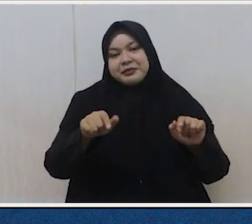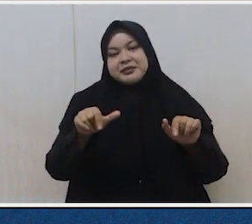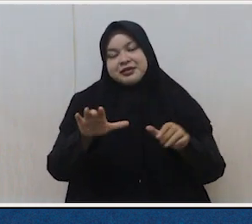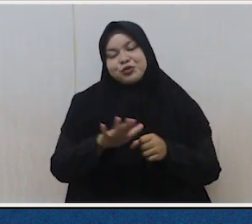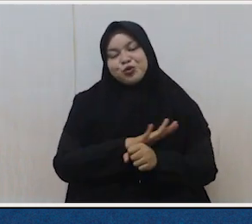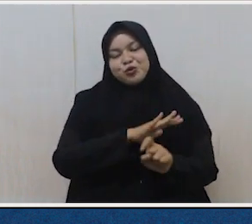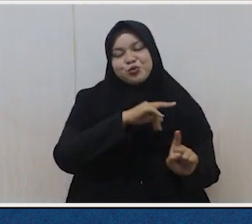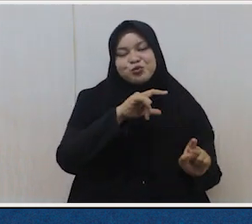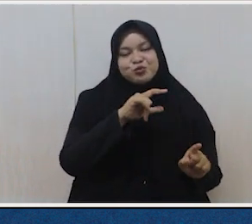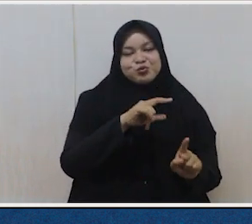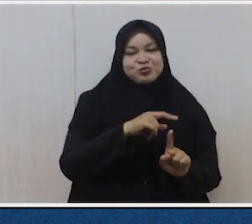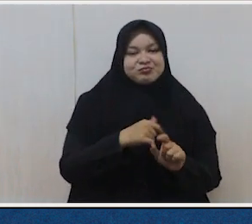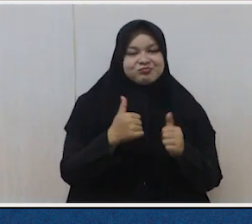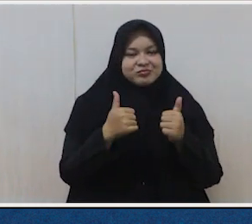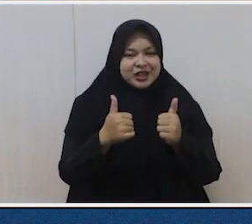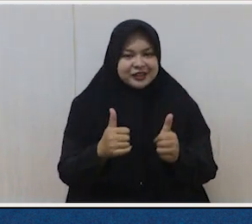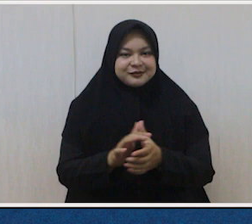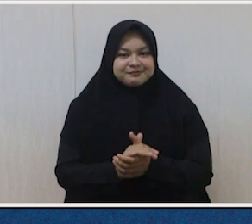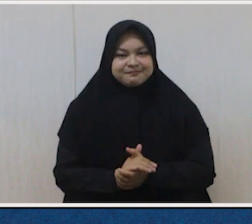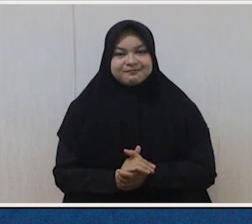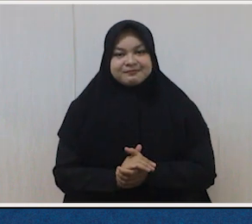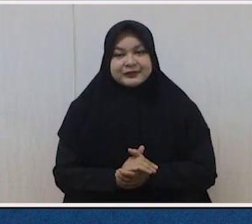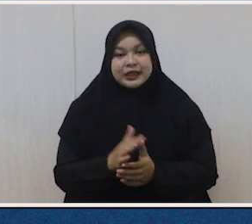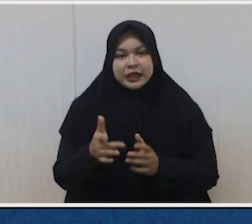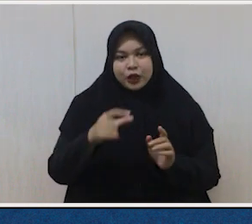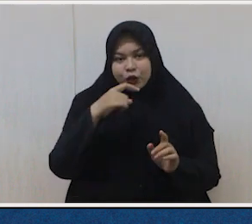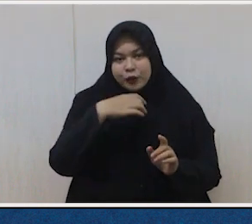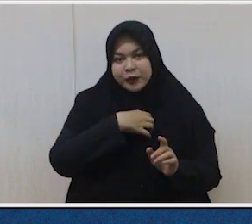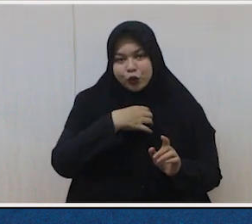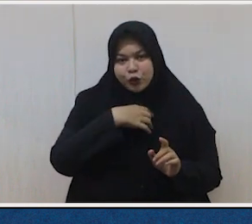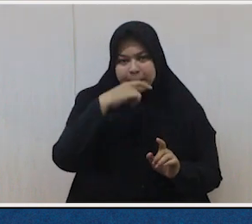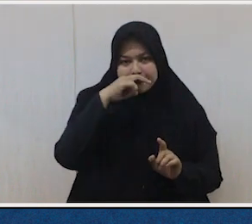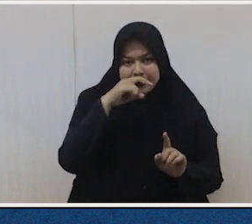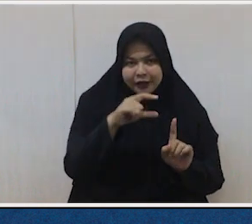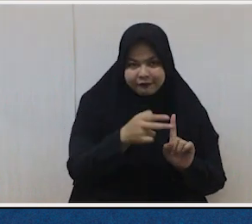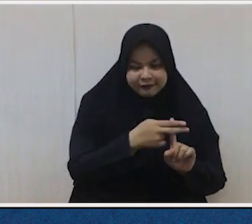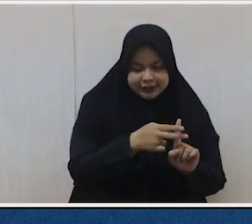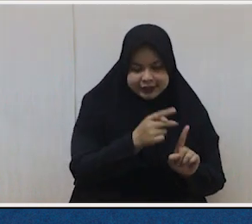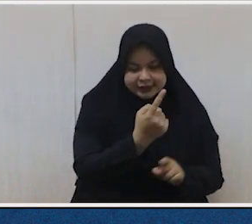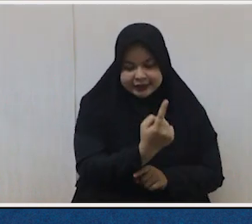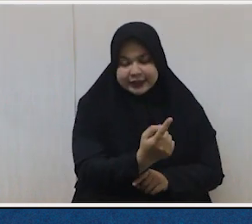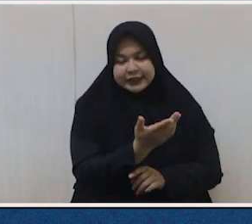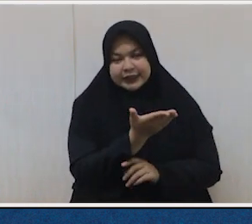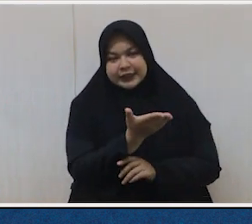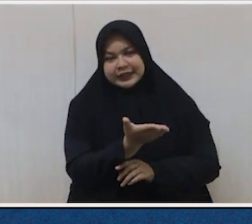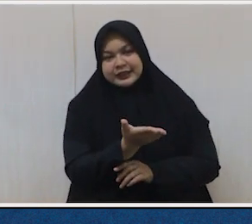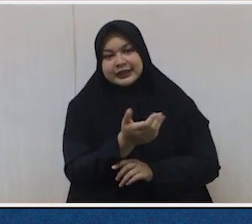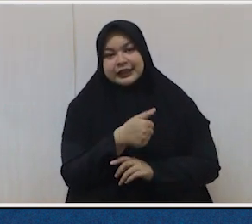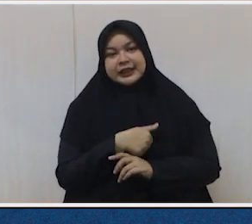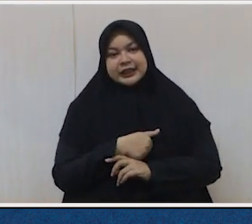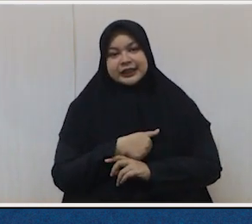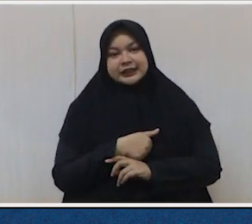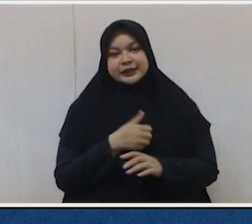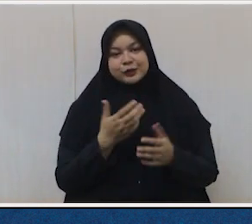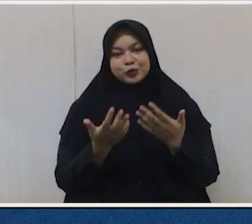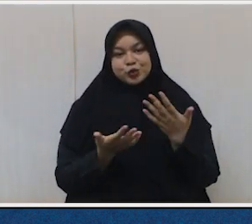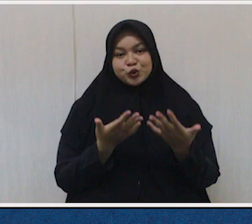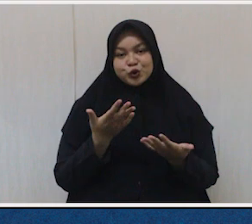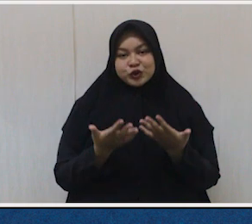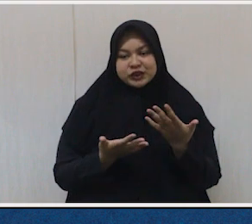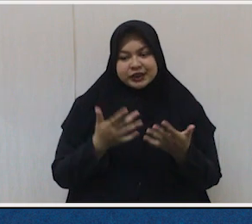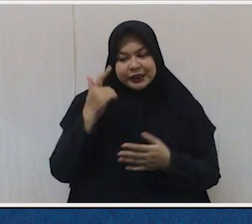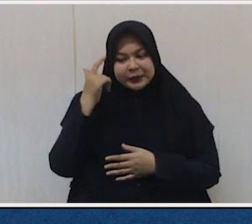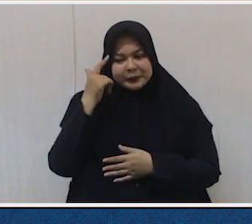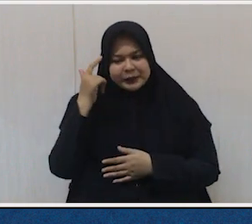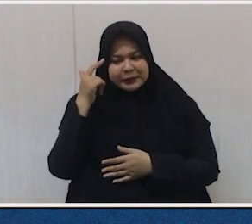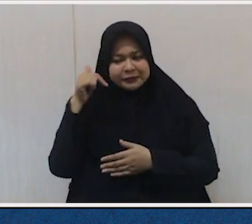cukup positif Kalau Mas Fajri kira-kira apa mas yang mungkin yang paling ini ya